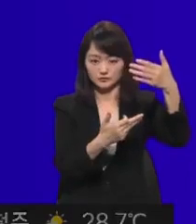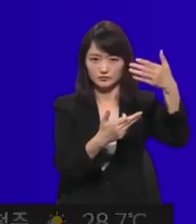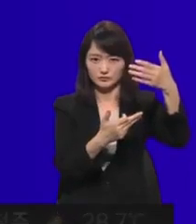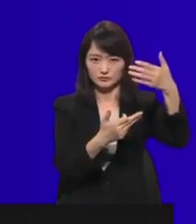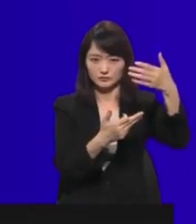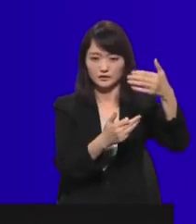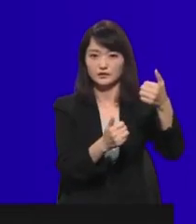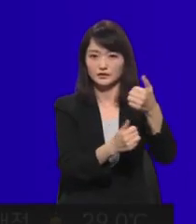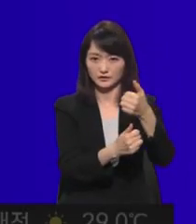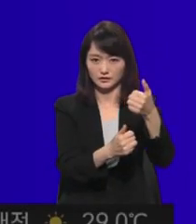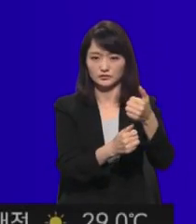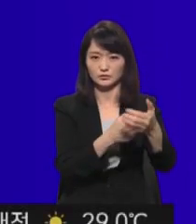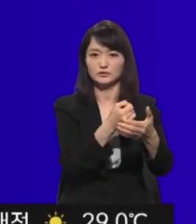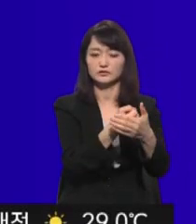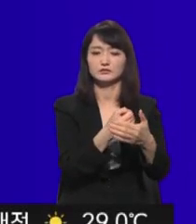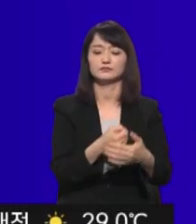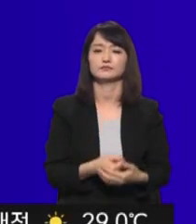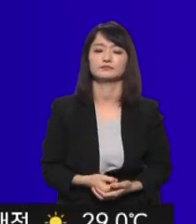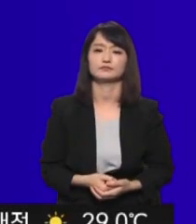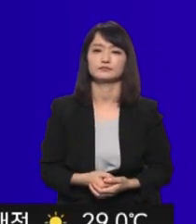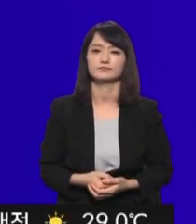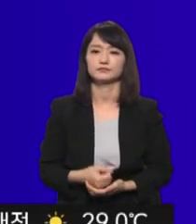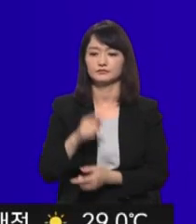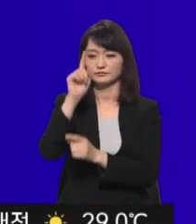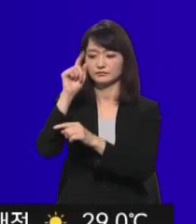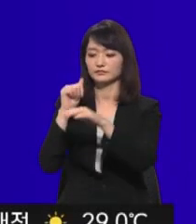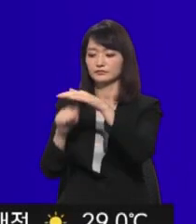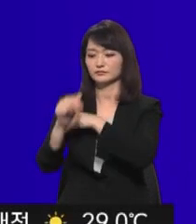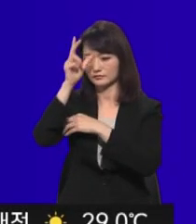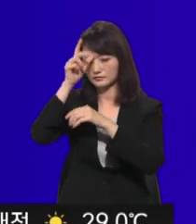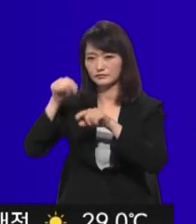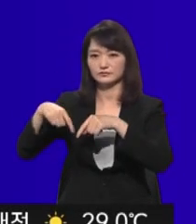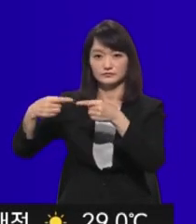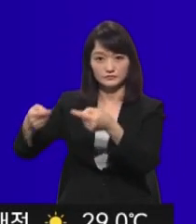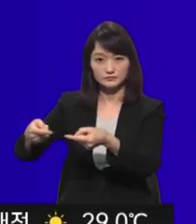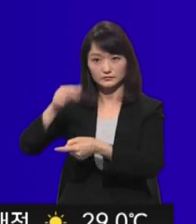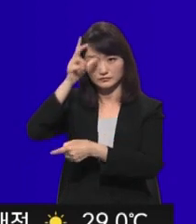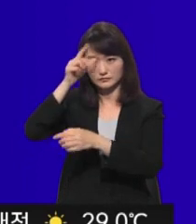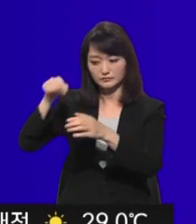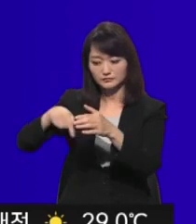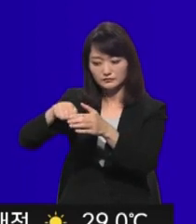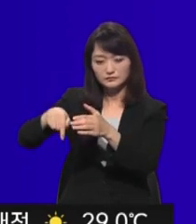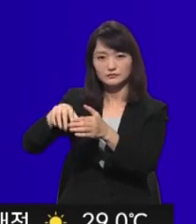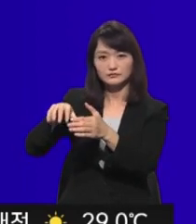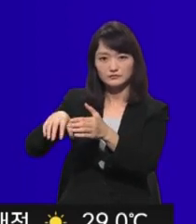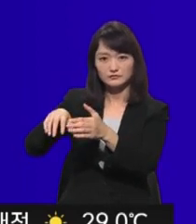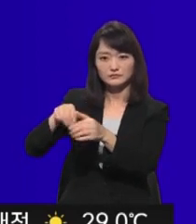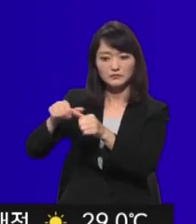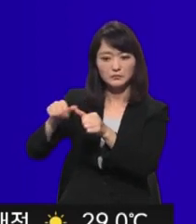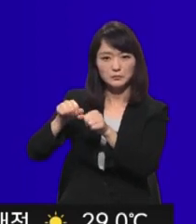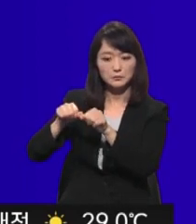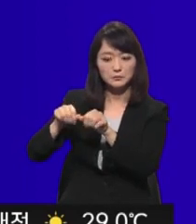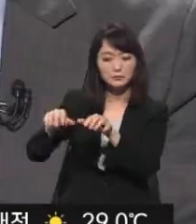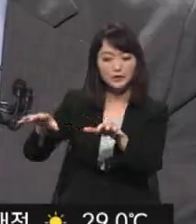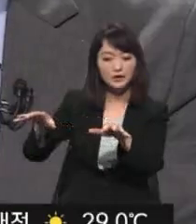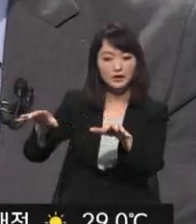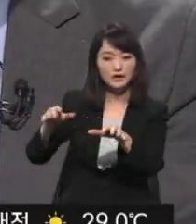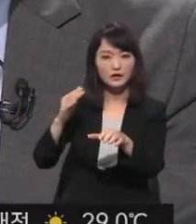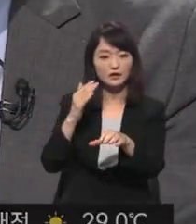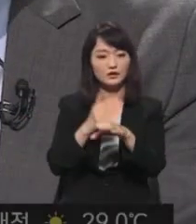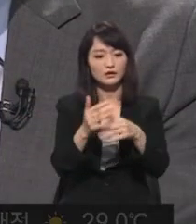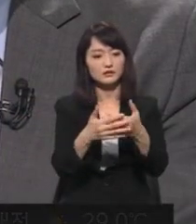저는 충분히 e 주석 출석에 대해서 경찰 내에서 그 얘기가 그 밖으로 혹은 땅으로 흘러